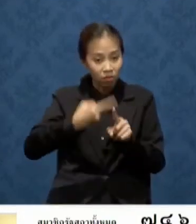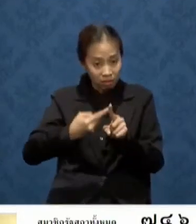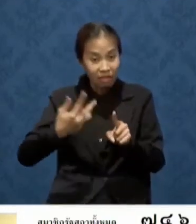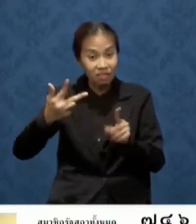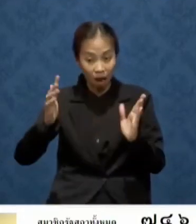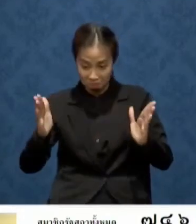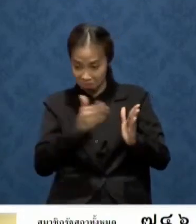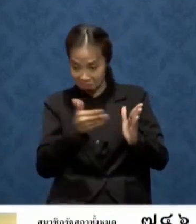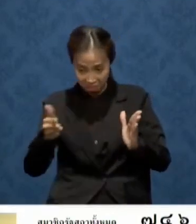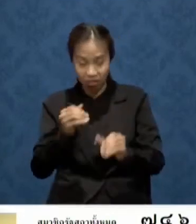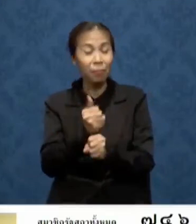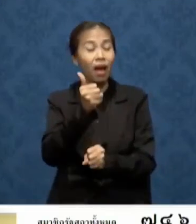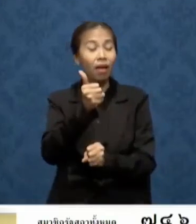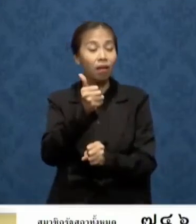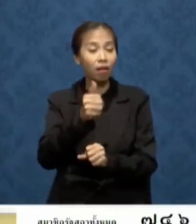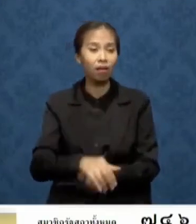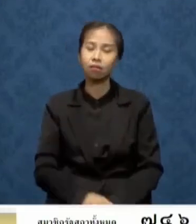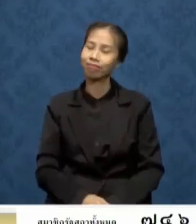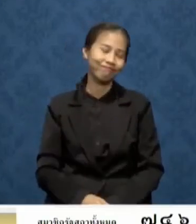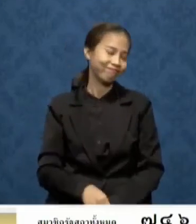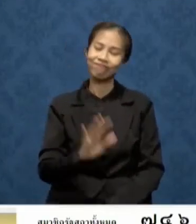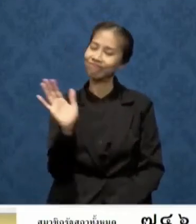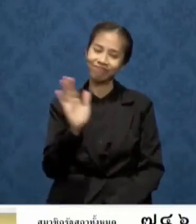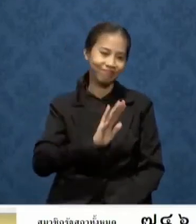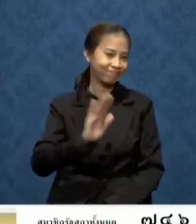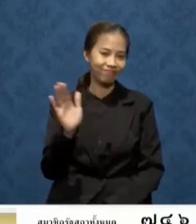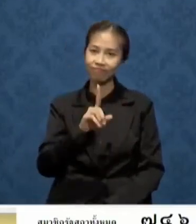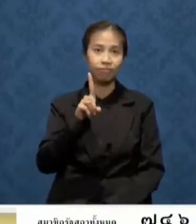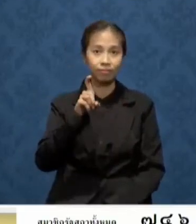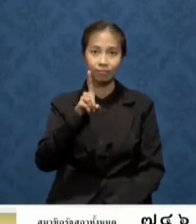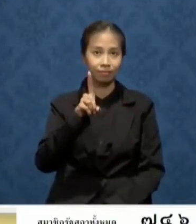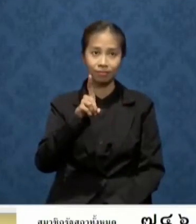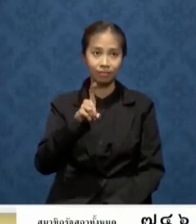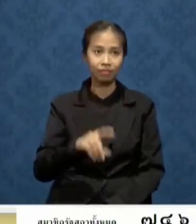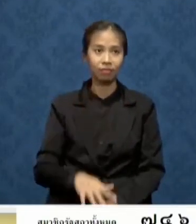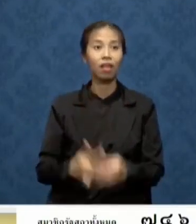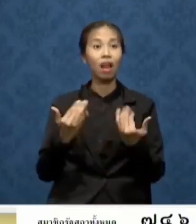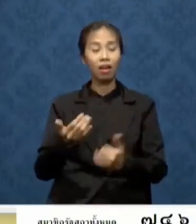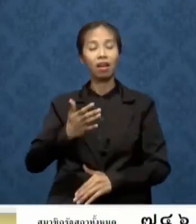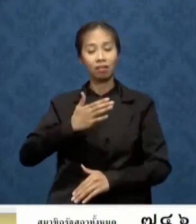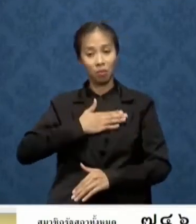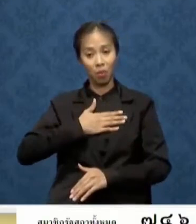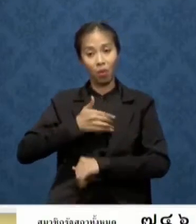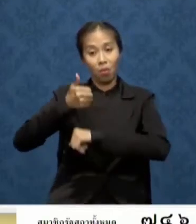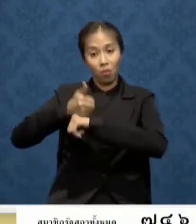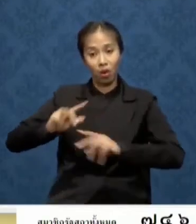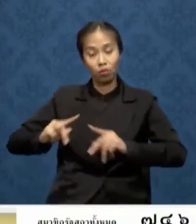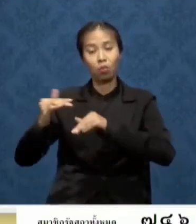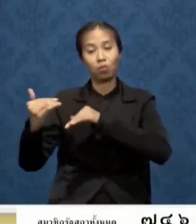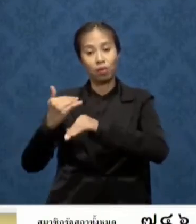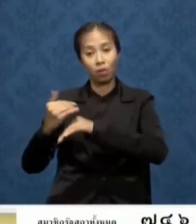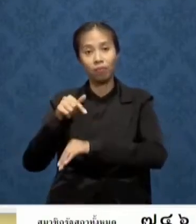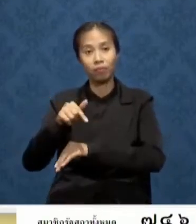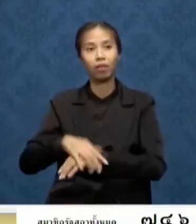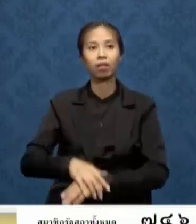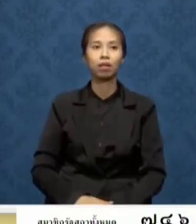ัถึให้สัมภาณไปแบบนั้นคือมทำไม่ได้ ไม่มทางเปไปได้เลยแล้นพมาคุมกสวงคำนาคมฮะกให้กรมการขนส่งทางลาง